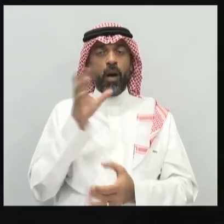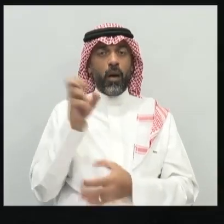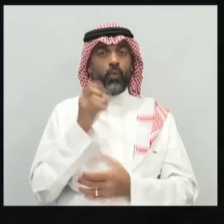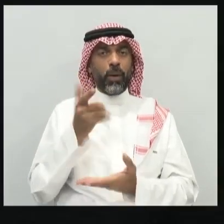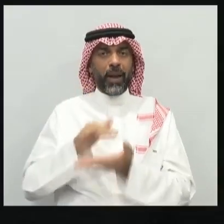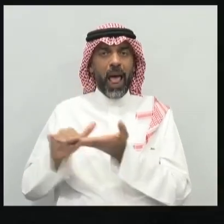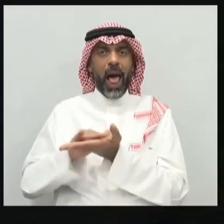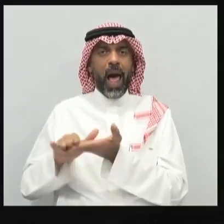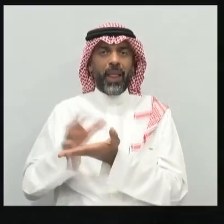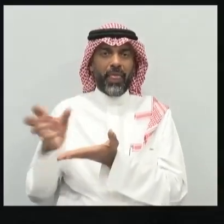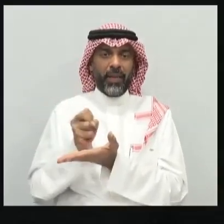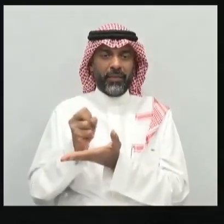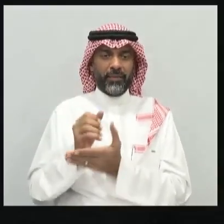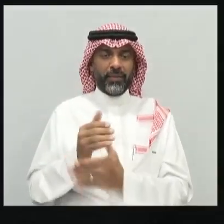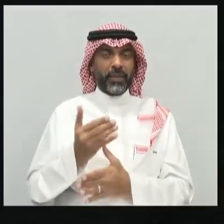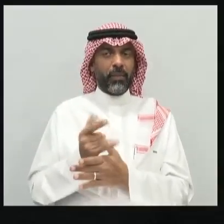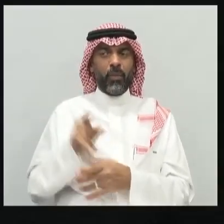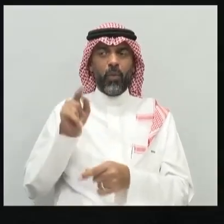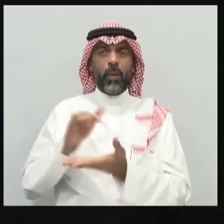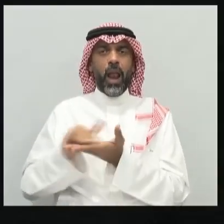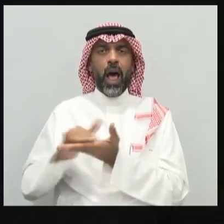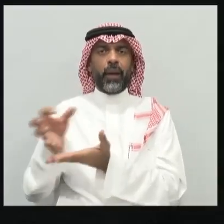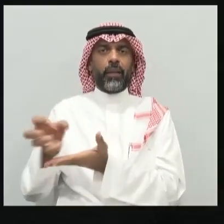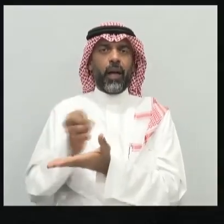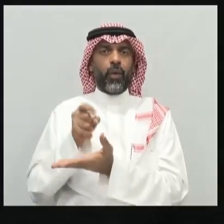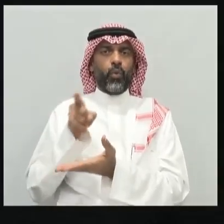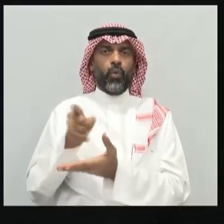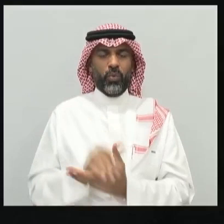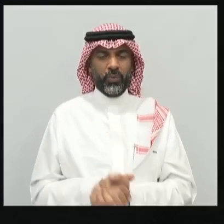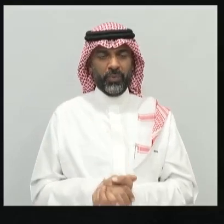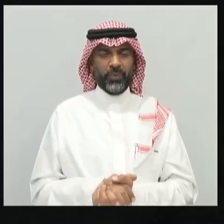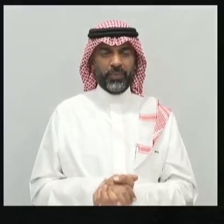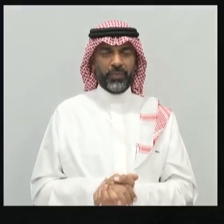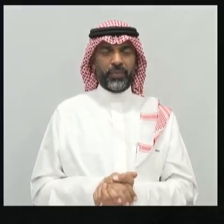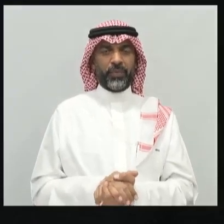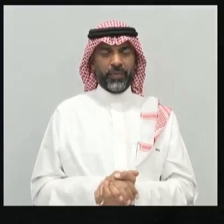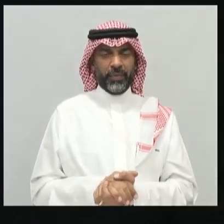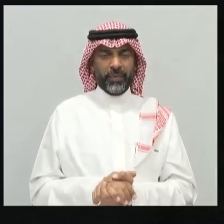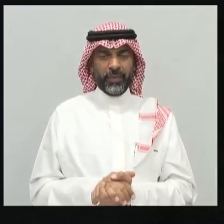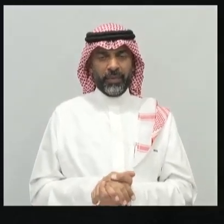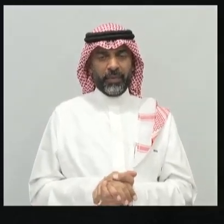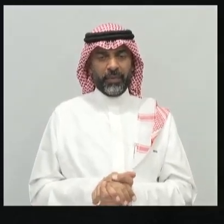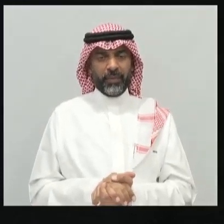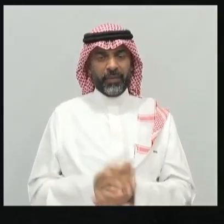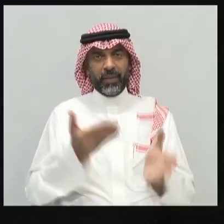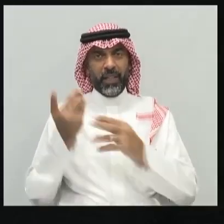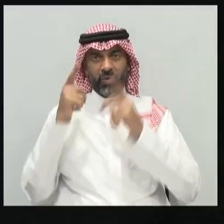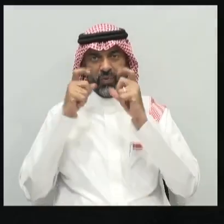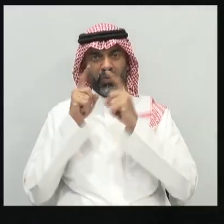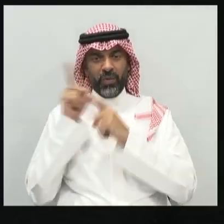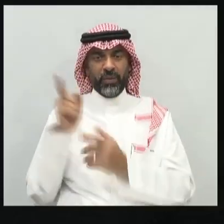الارض لان نجيبها من الارض ناخذها ونستخدمها في حياتنا تعالوا نشوف